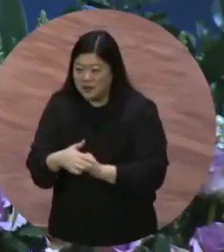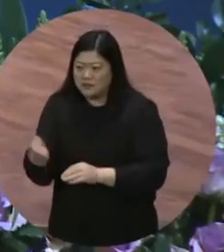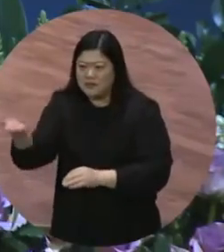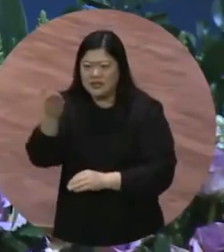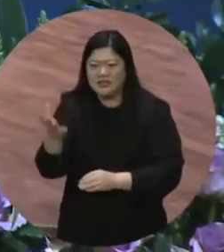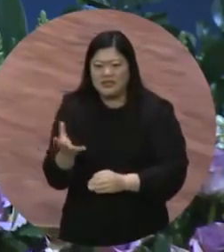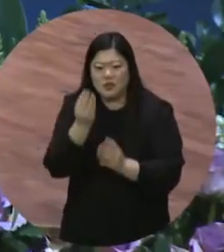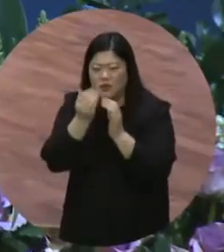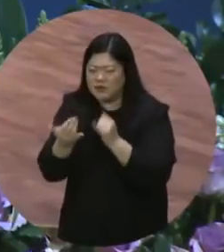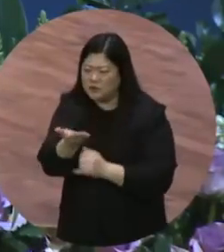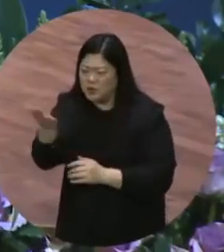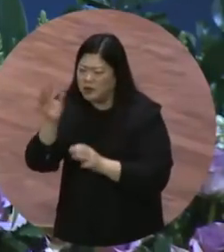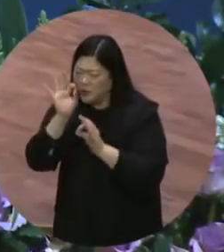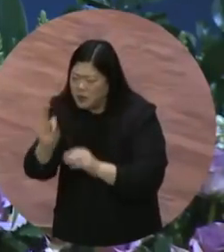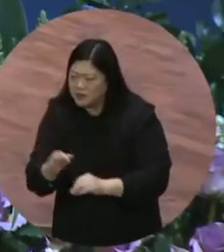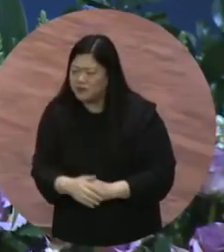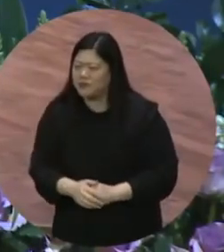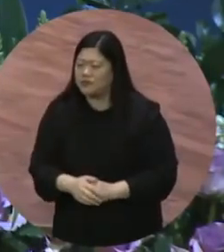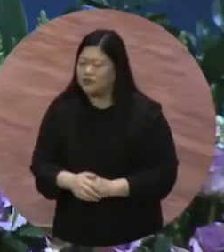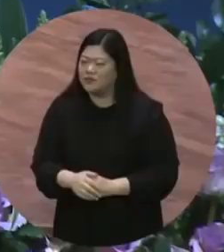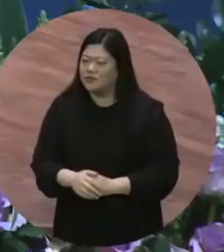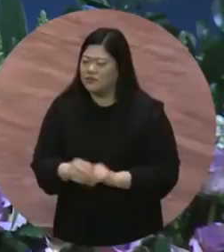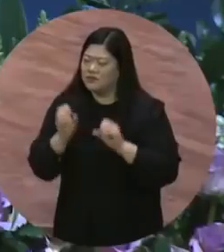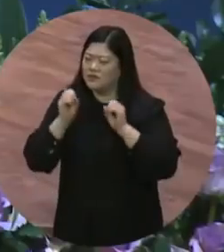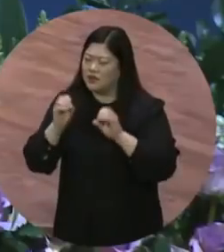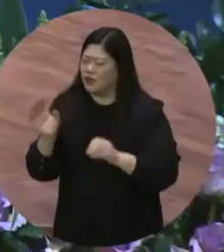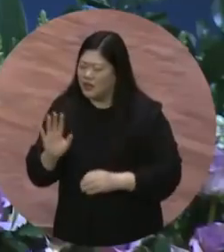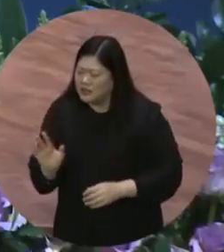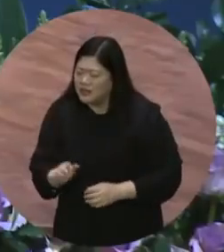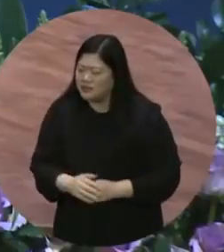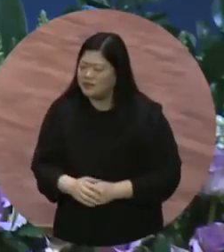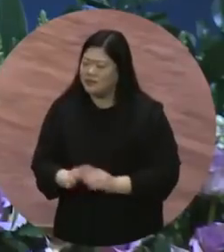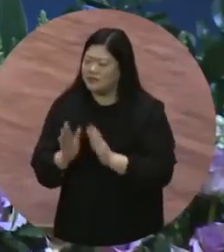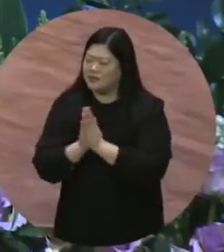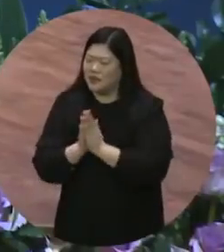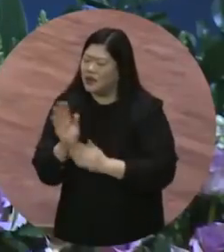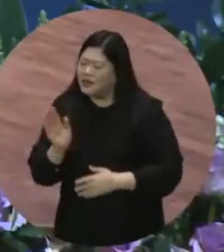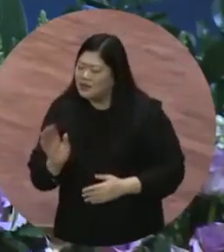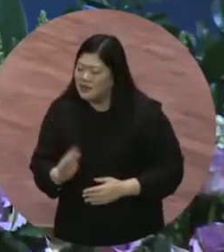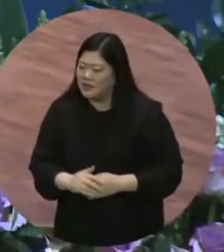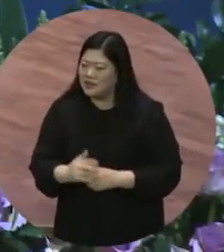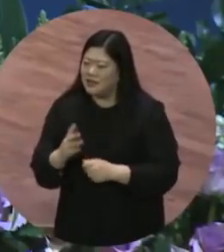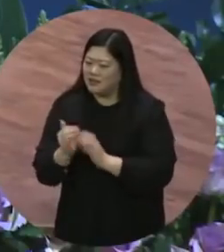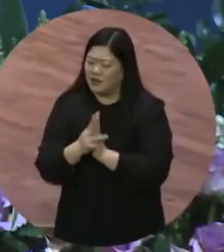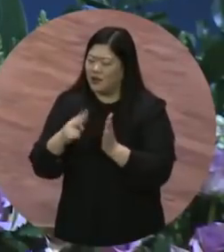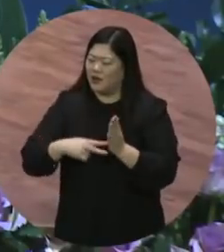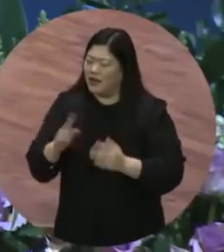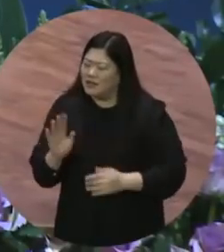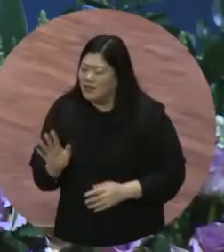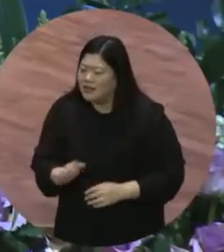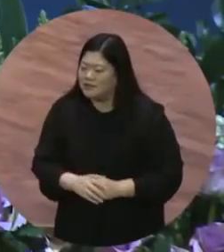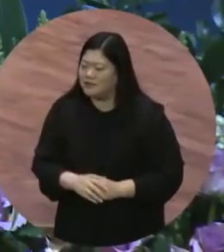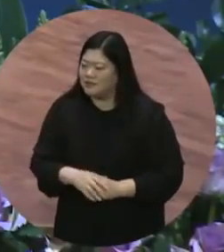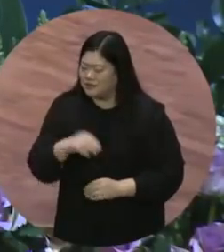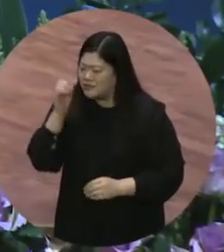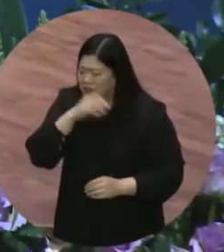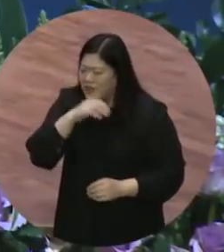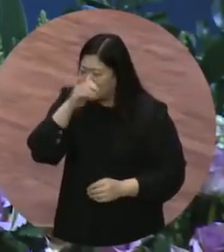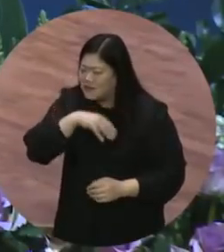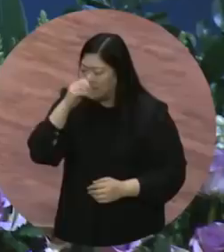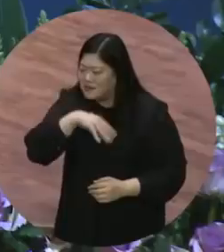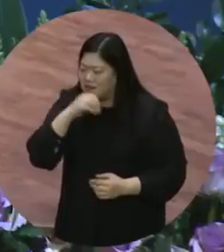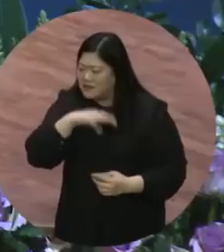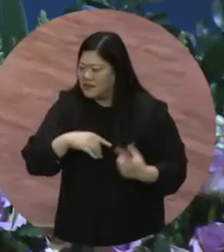성경도 아니고, 오직 기도도 아니고, 오직 전도도 아니고, 그냥 어정쩡한 상태에 있는 분들이 굉장히 많다는 걸 보게 돼.